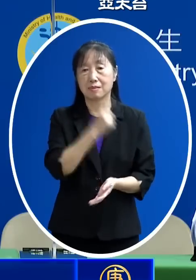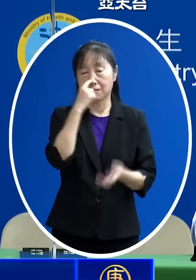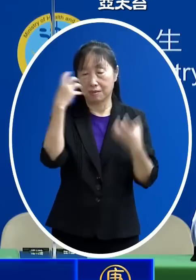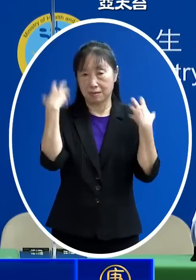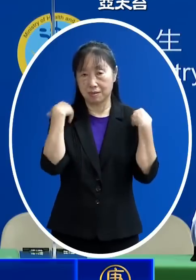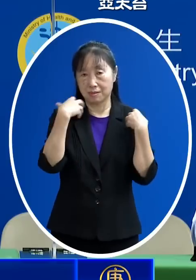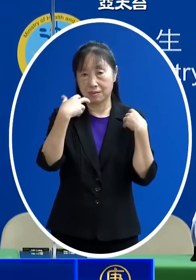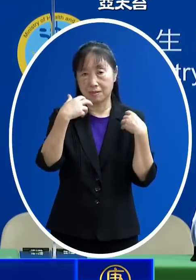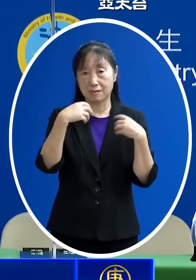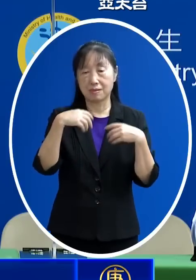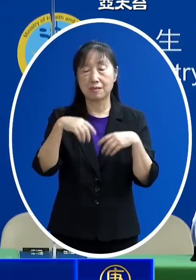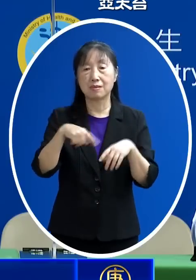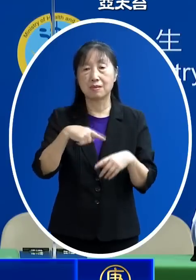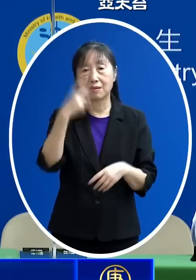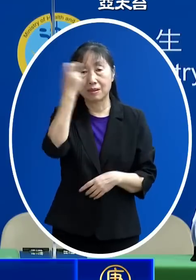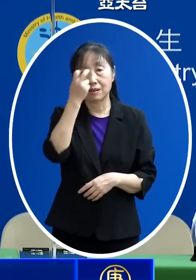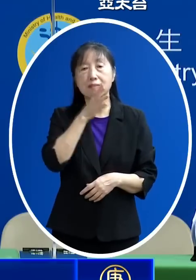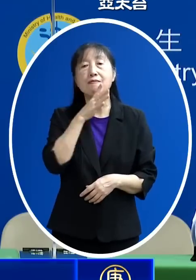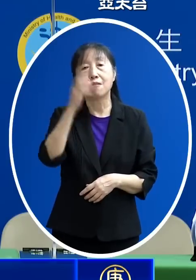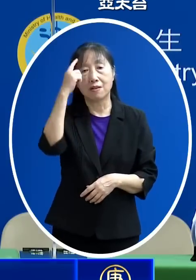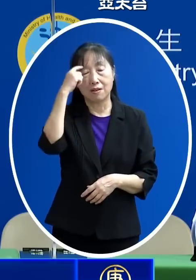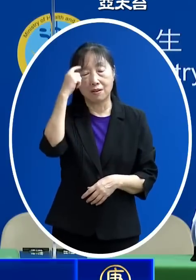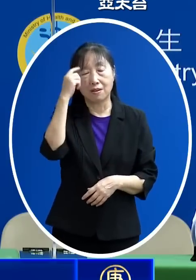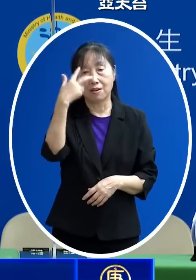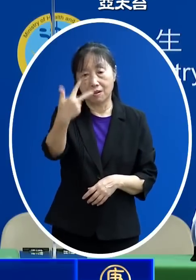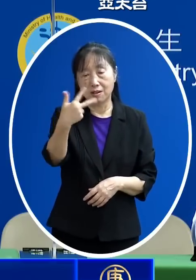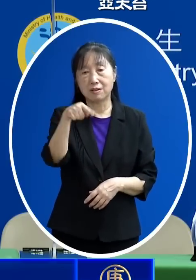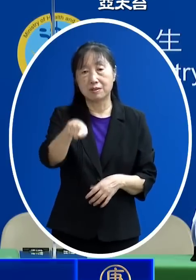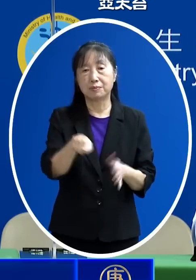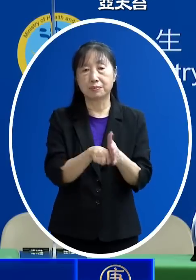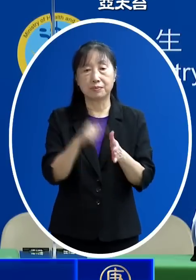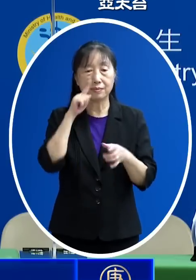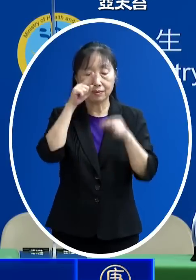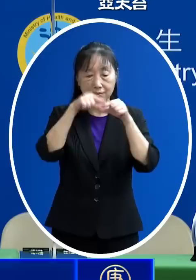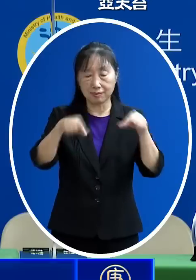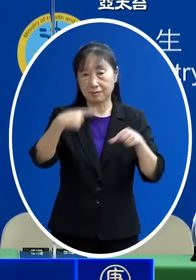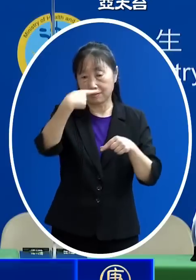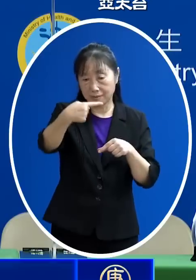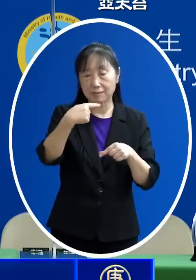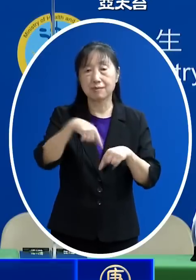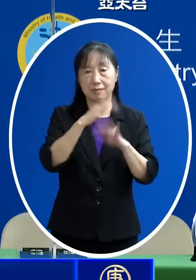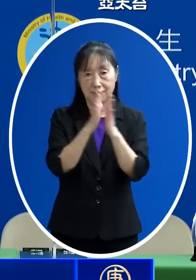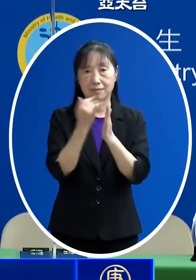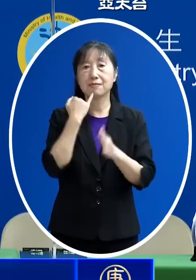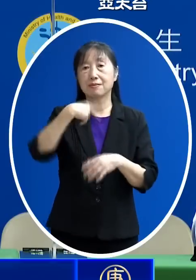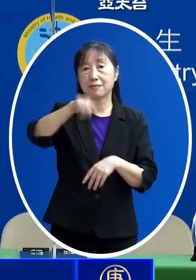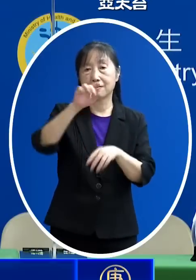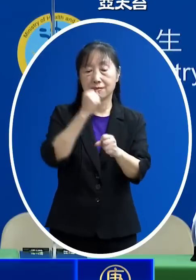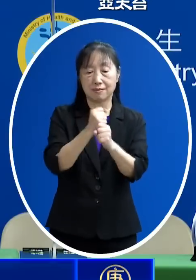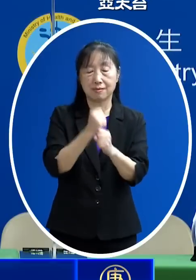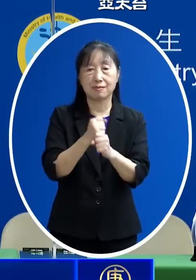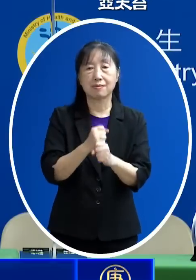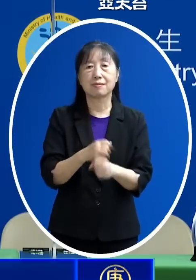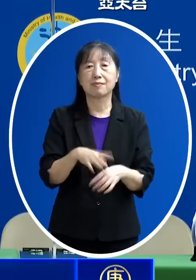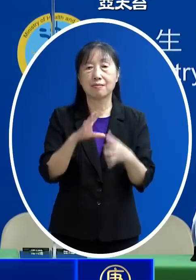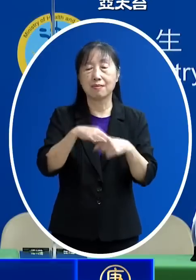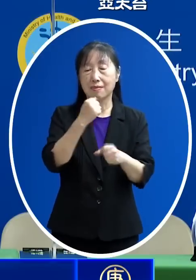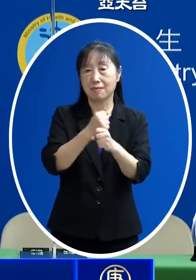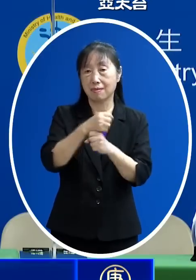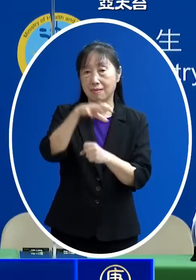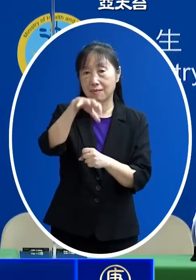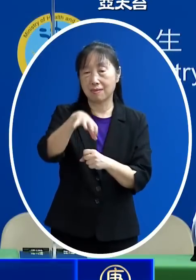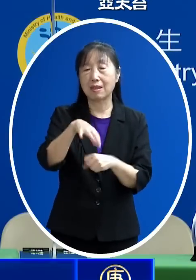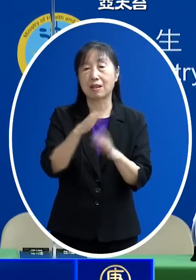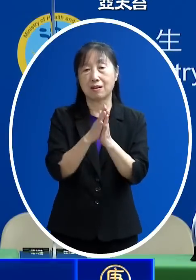疫的7天当中，只要是快筛阴性就可以跟其他民众一样回去上班，那这个上班的场所当然就包括